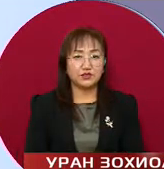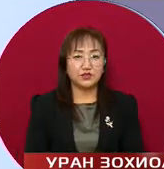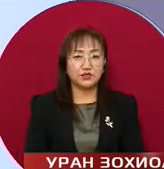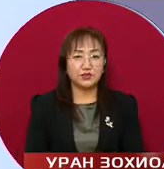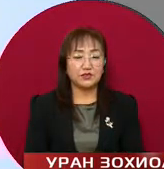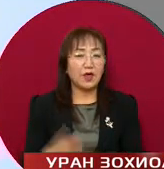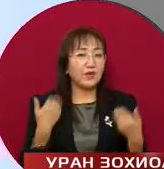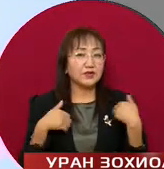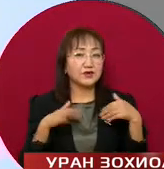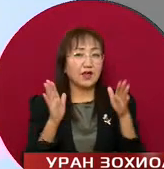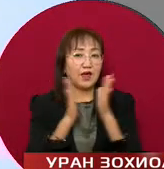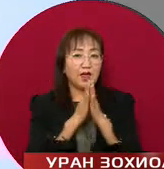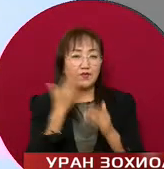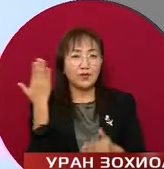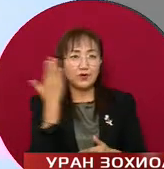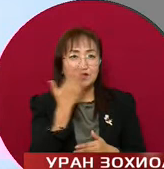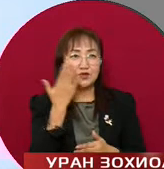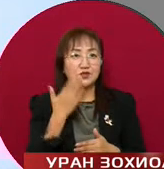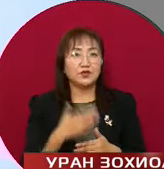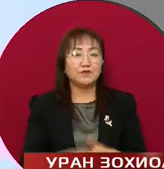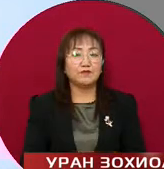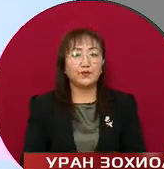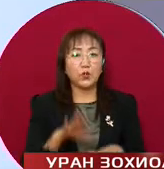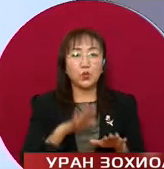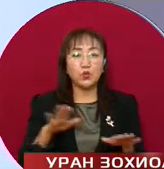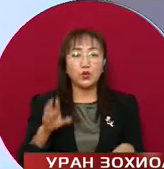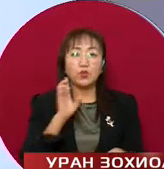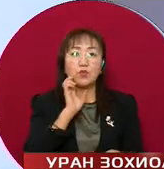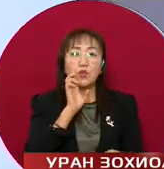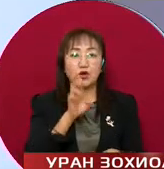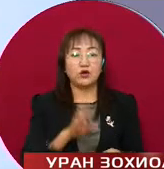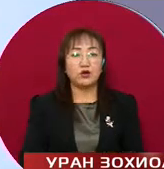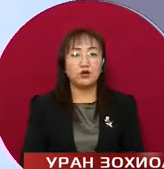За багштайгаа хамтдаа уншия. Хүүхдийн бор.